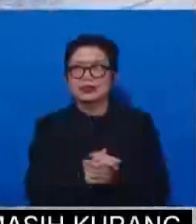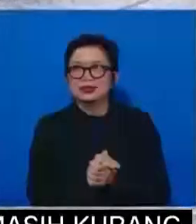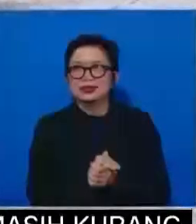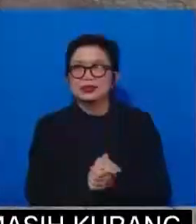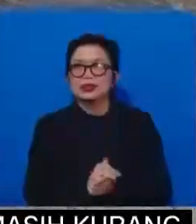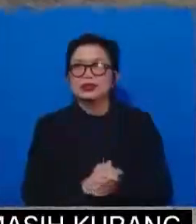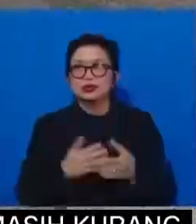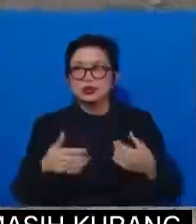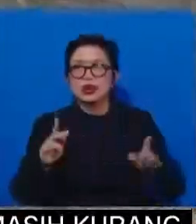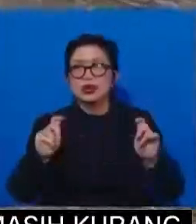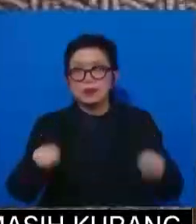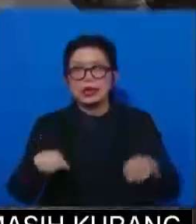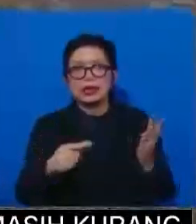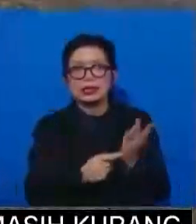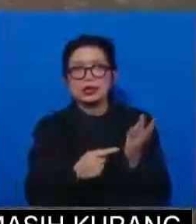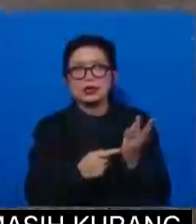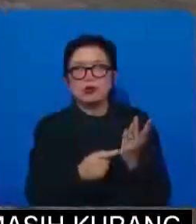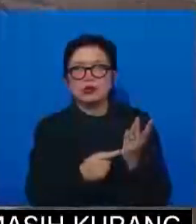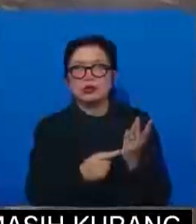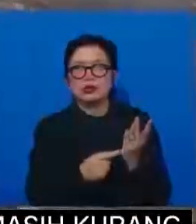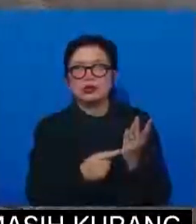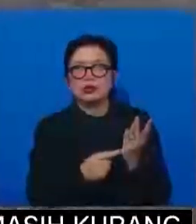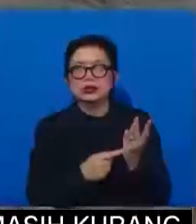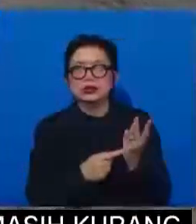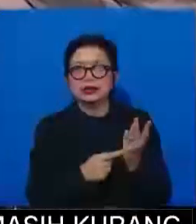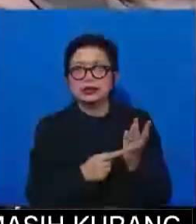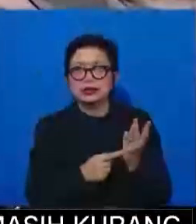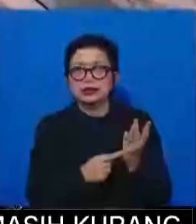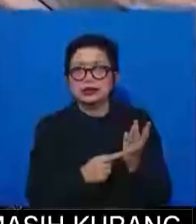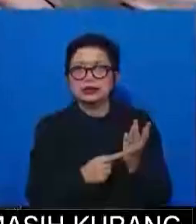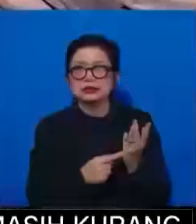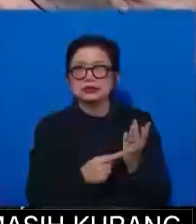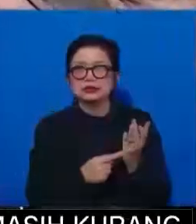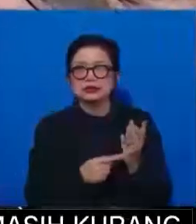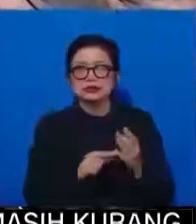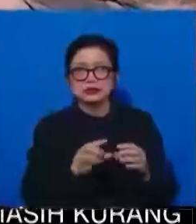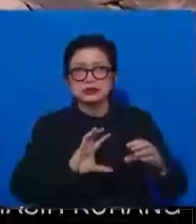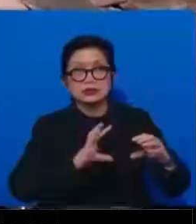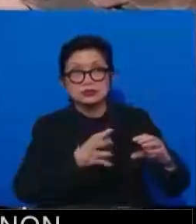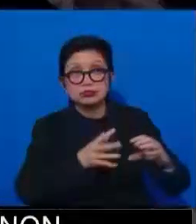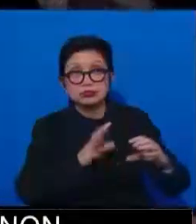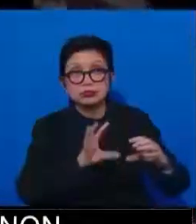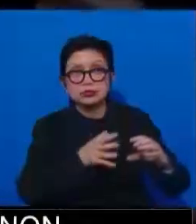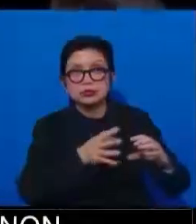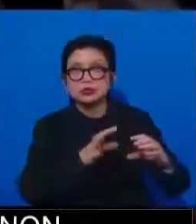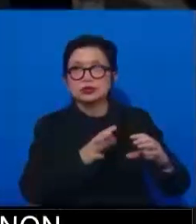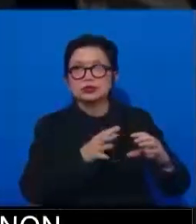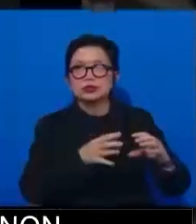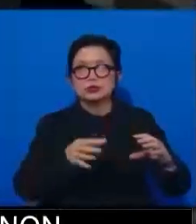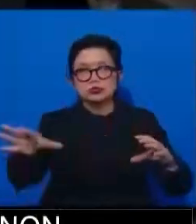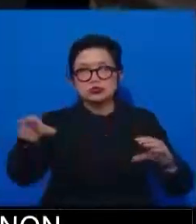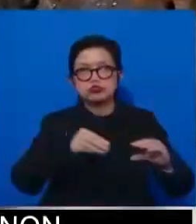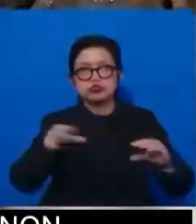tradisional. Tian saat ini sudah menggunakan teknologi geomembran dengan perlengkapan menggunakan mesin dan listrik.